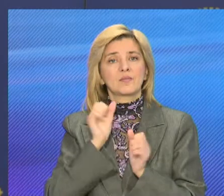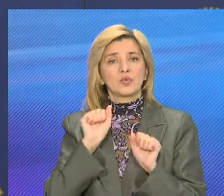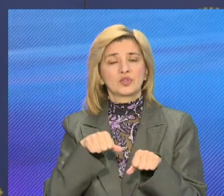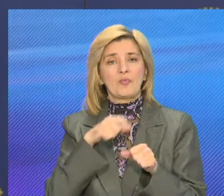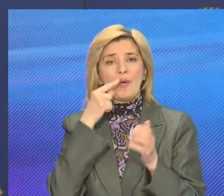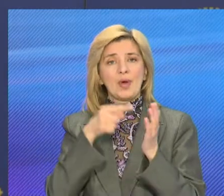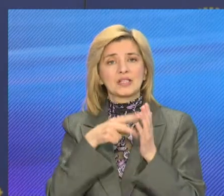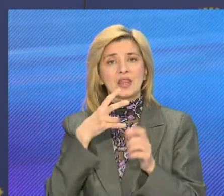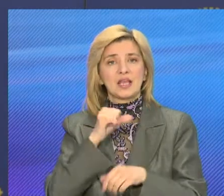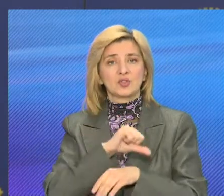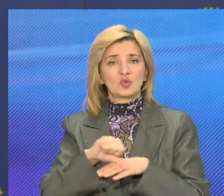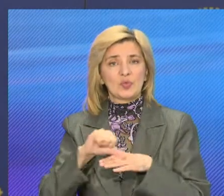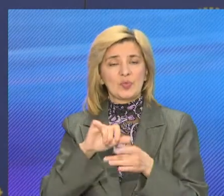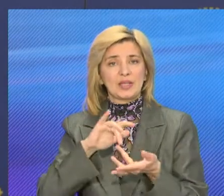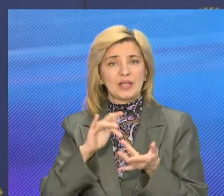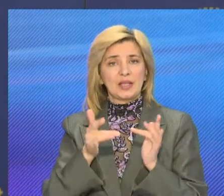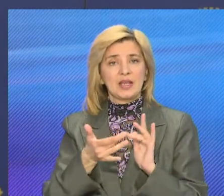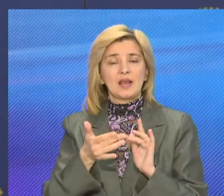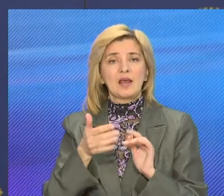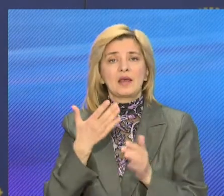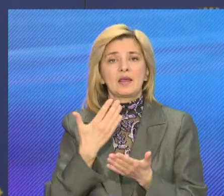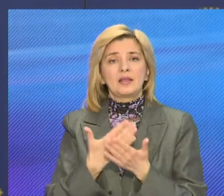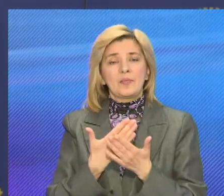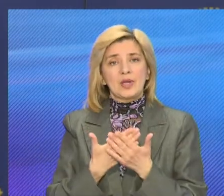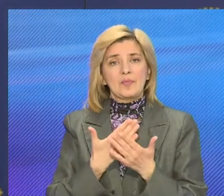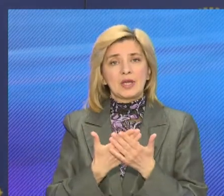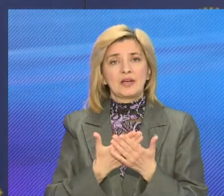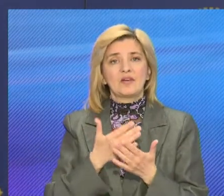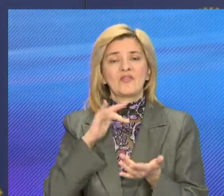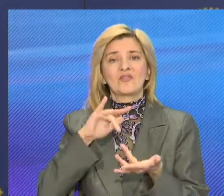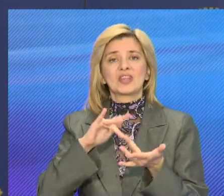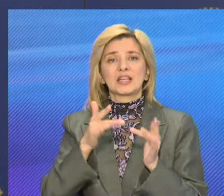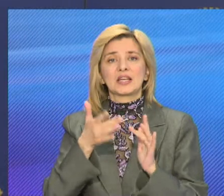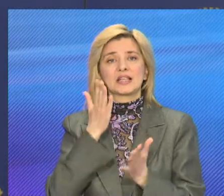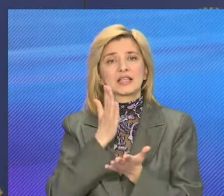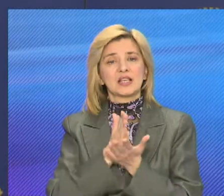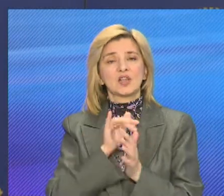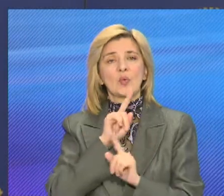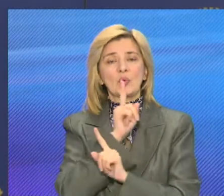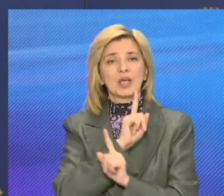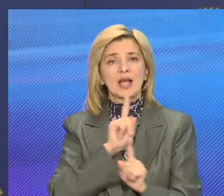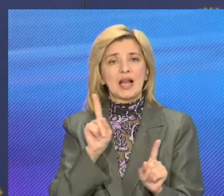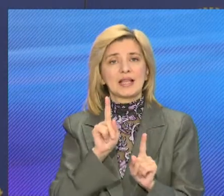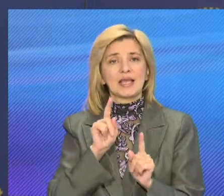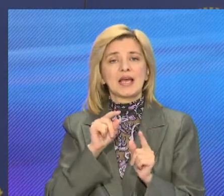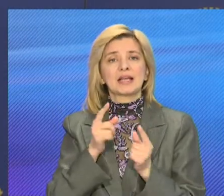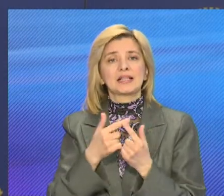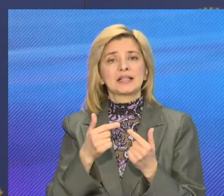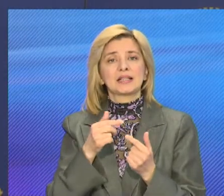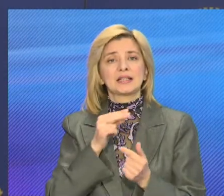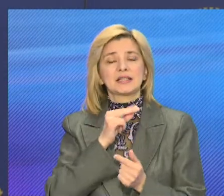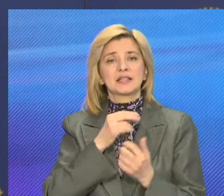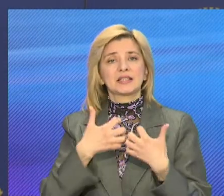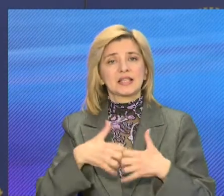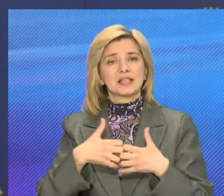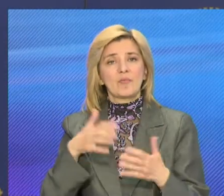например, на информационном ресурсе Национального центра защиты персональных данных стоит уникальная аналитическая система, которая не передает на зарубежные